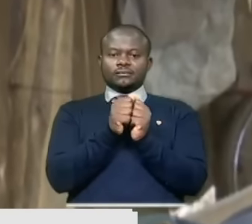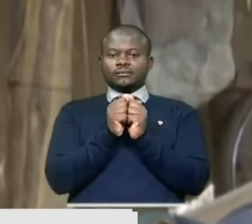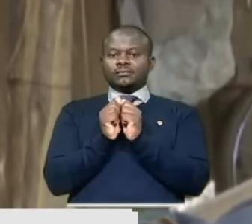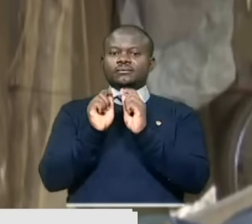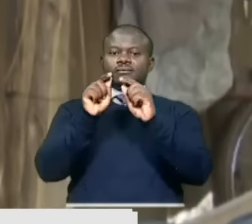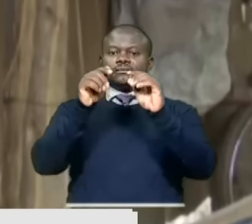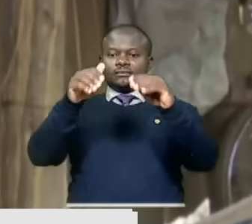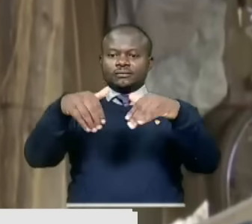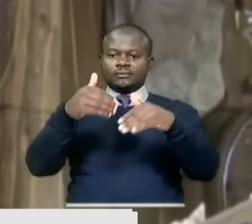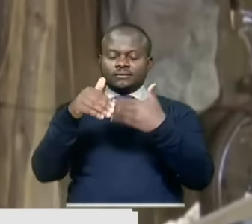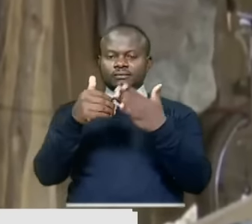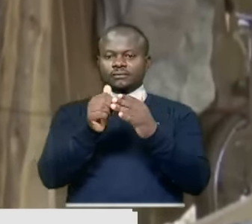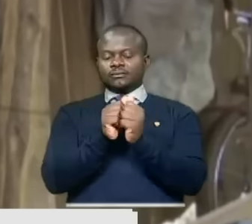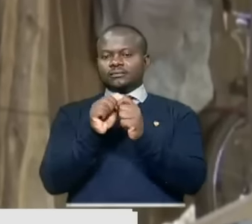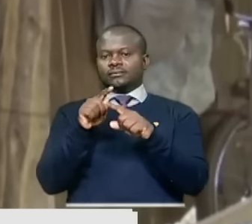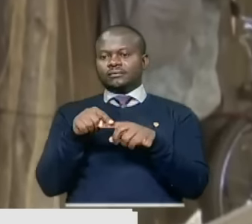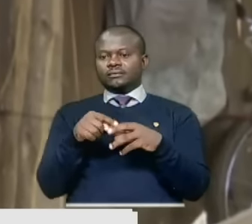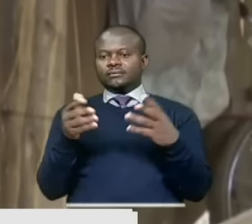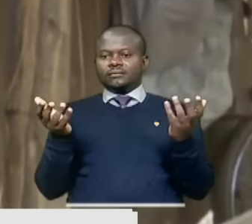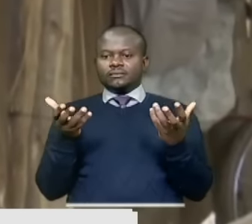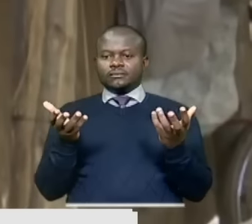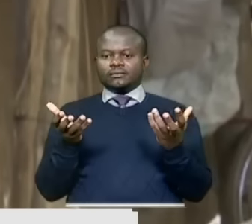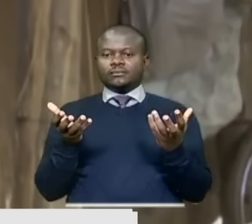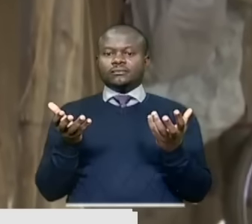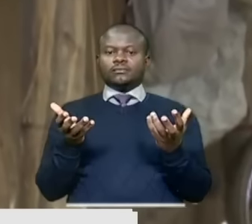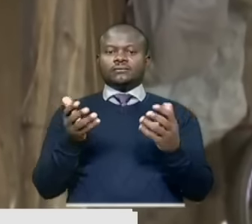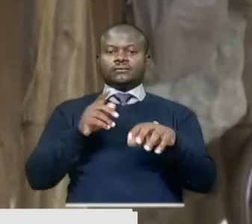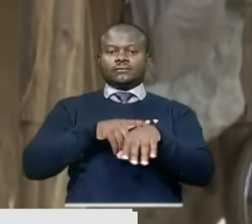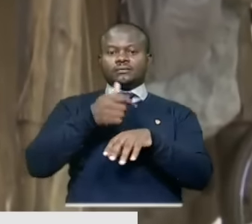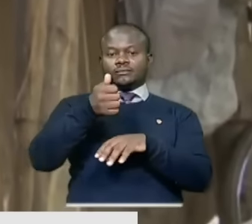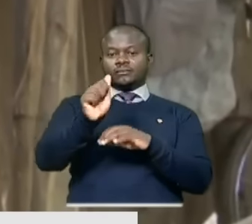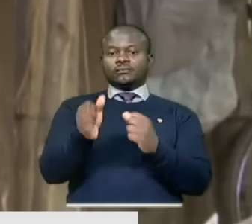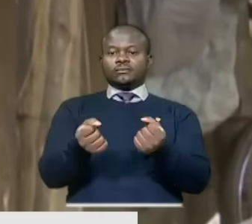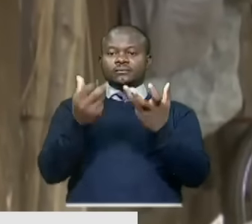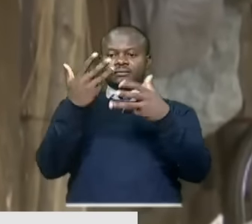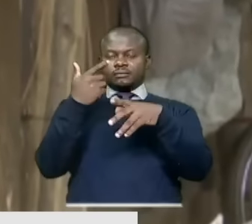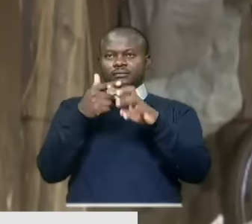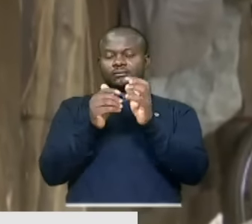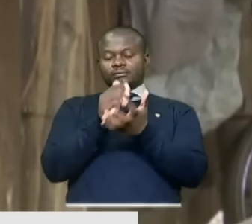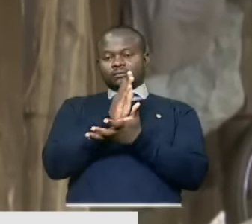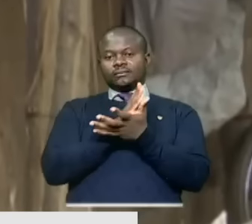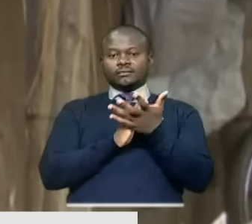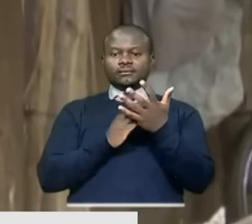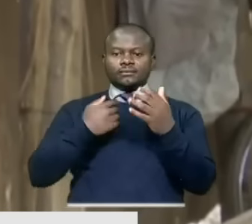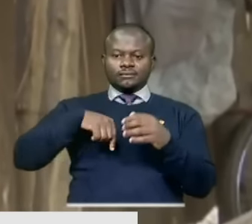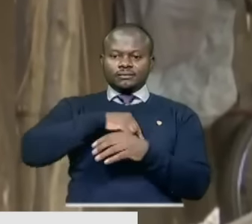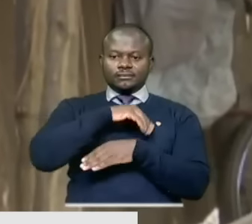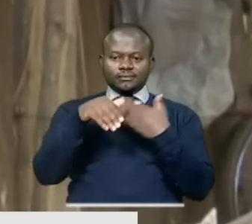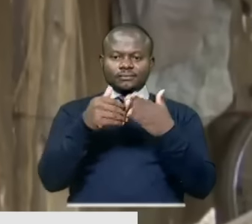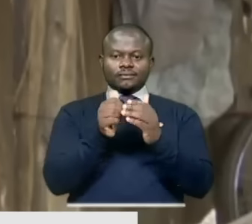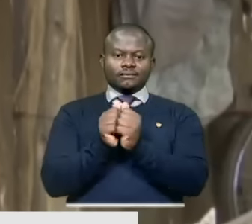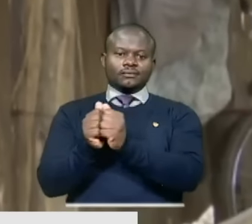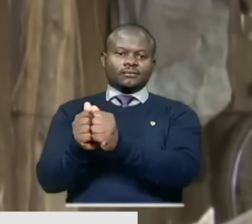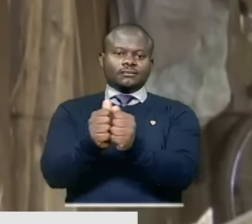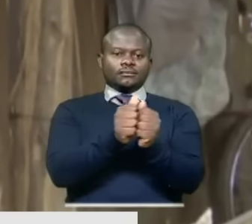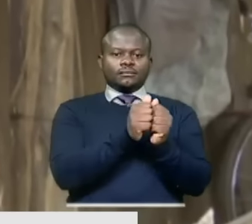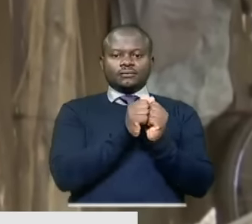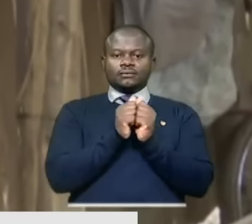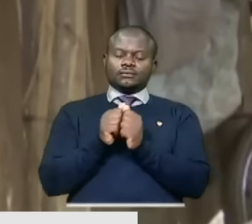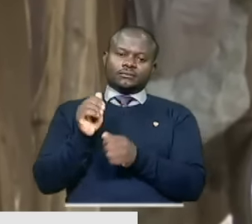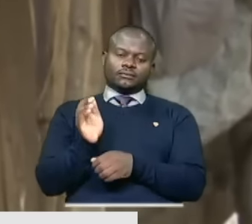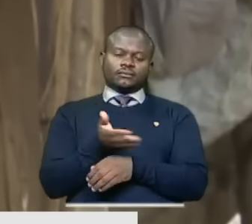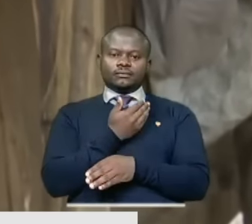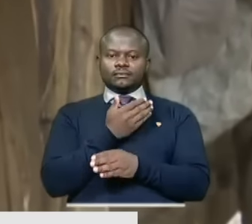intabire bitewe nuko igihe cye kingana hari igihe avuga ati wenda reka ntera aka gatabire nkavane mu nzira